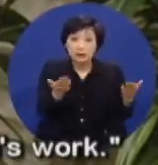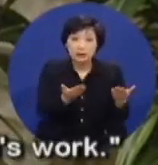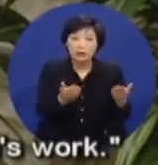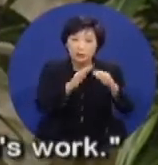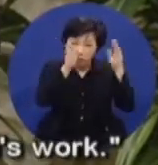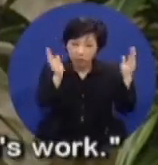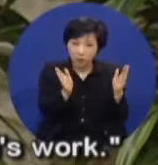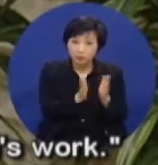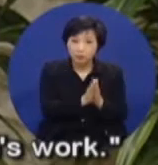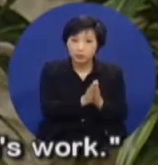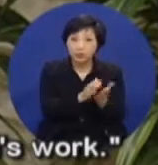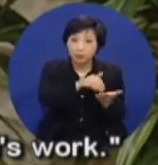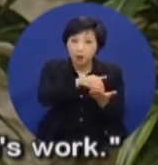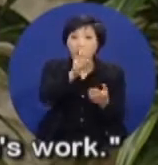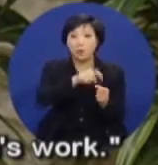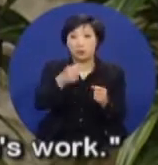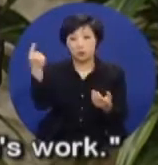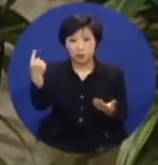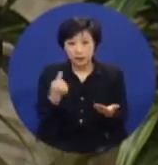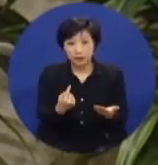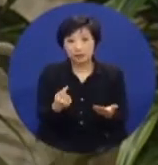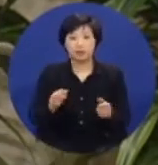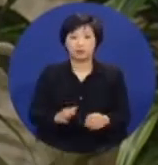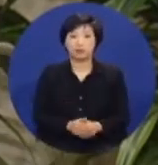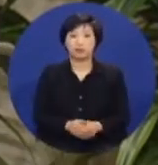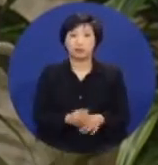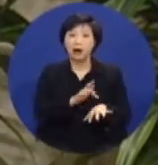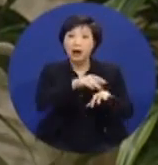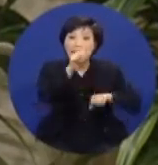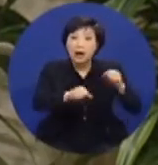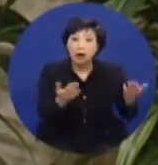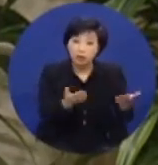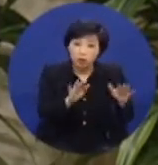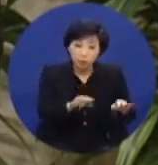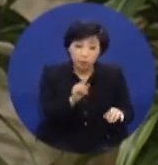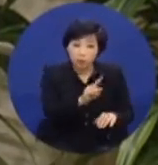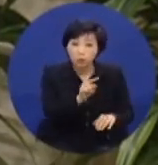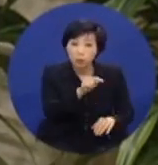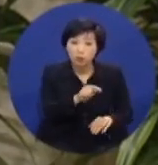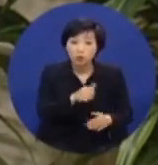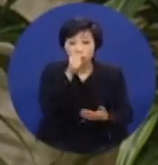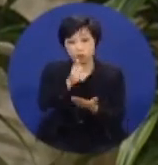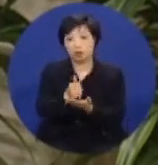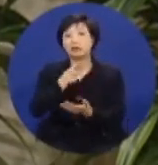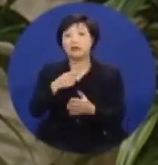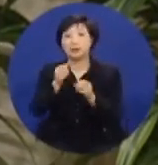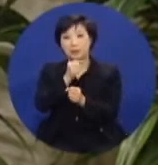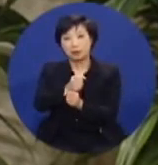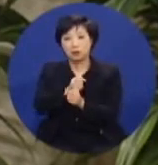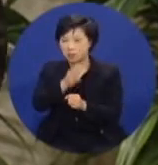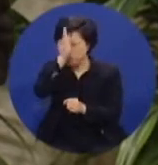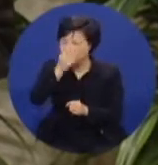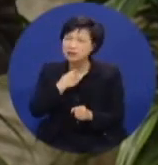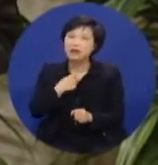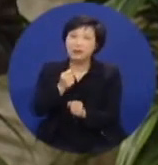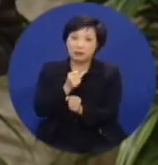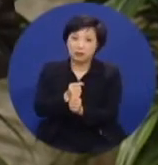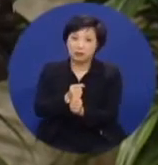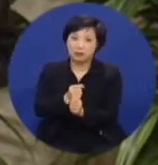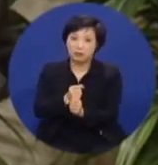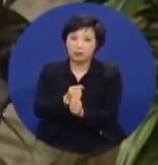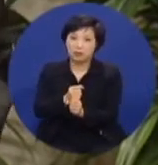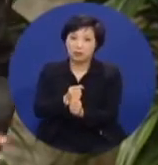일을 내려라 하십니다 마귀가 하는 일이 뭐냐 재직 청구 병들게 하고